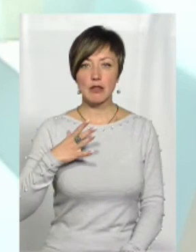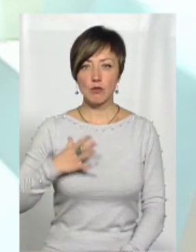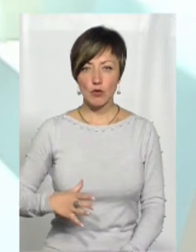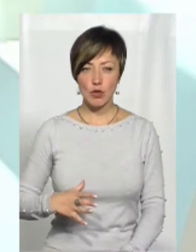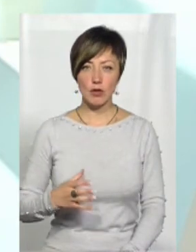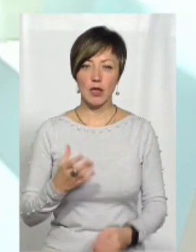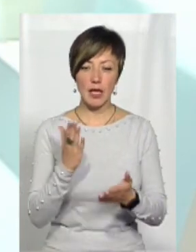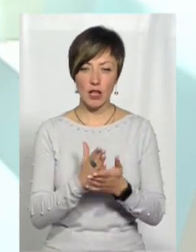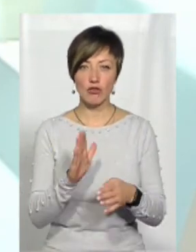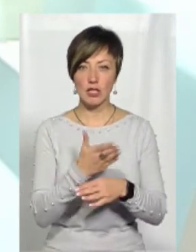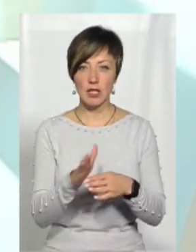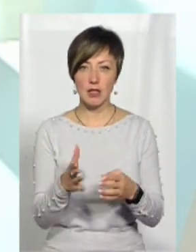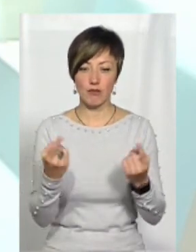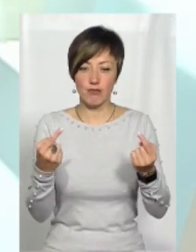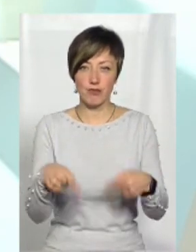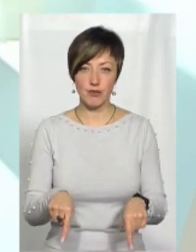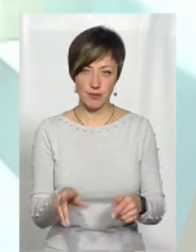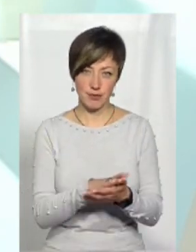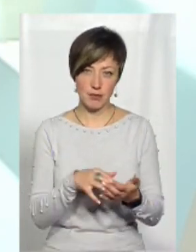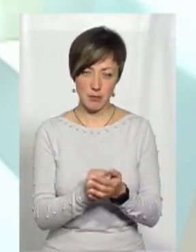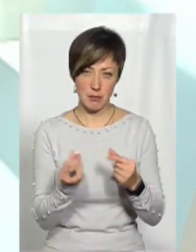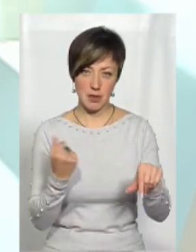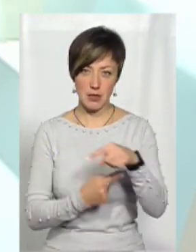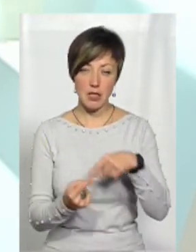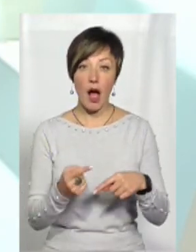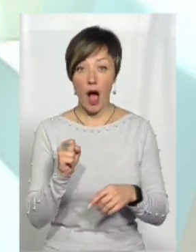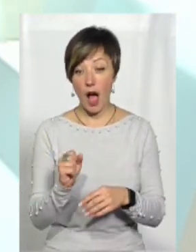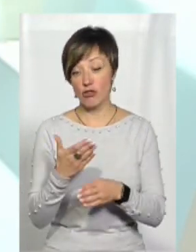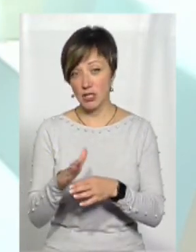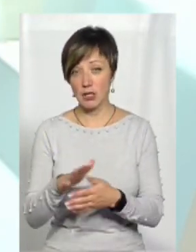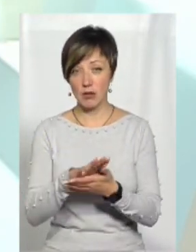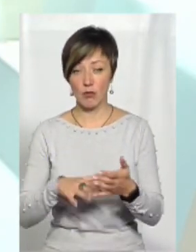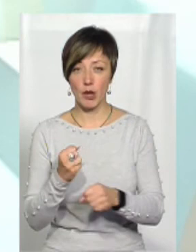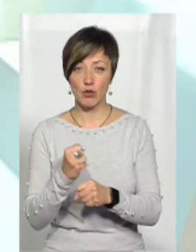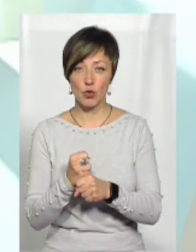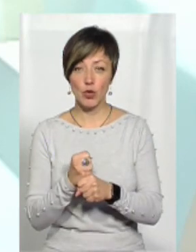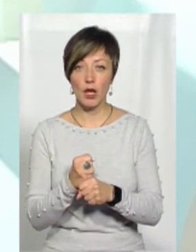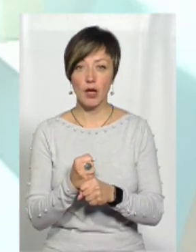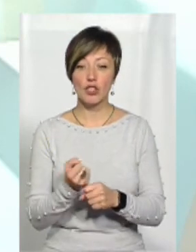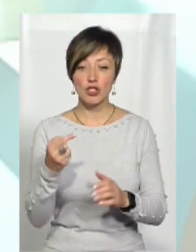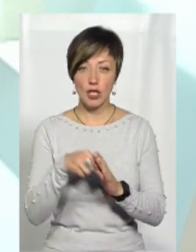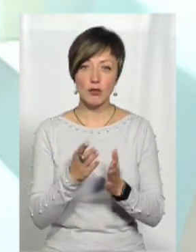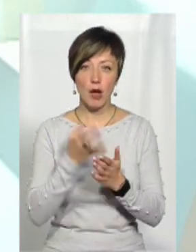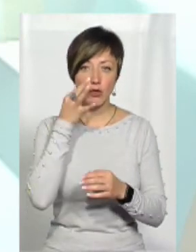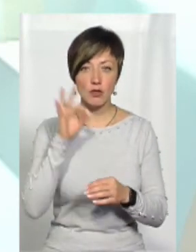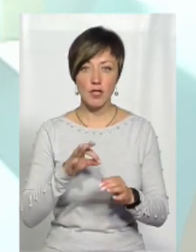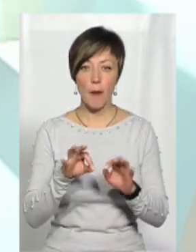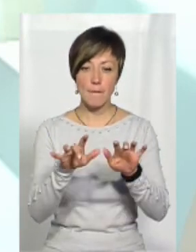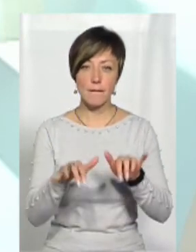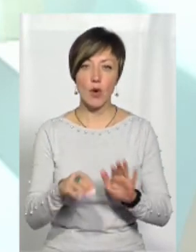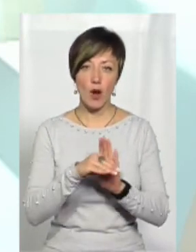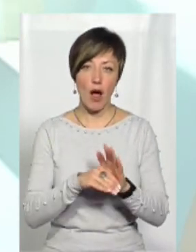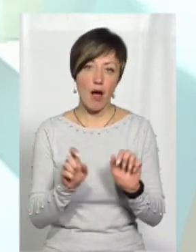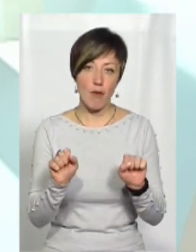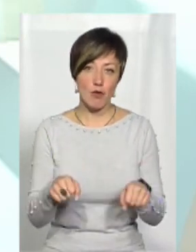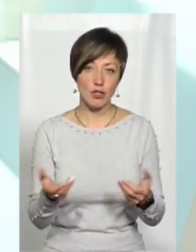змушені, просто є частина із них розорилися через ті касові апарати. От. А частина працюють, ну, значить, мають досвідчених програмістів, а може